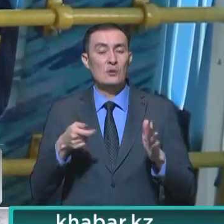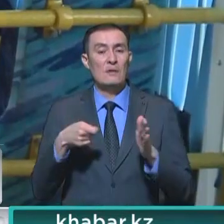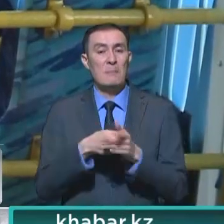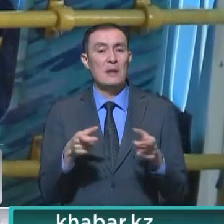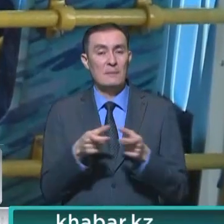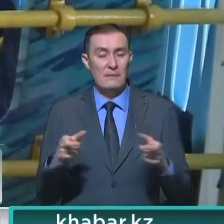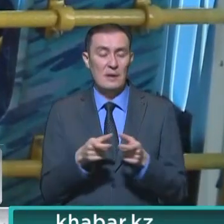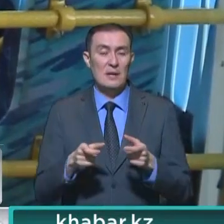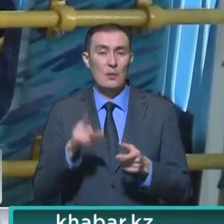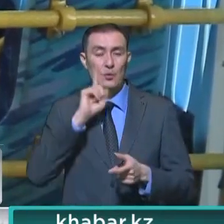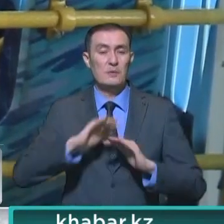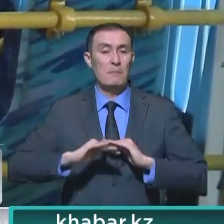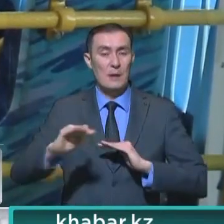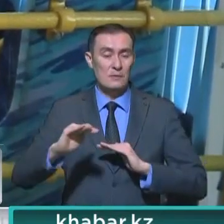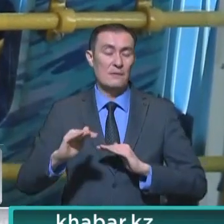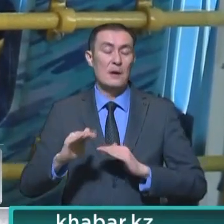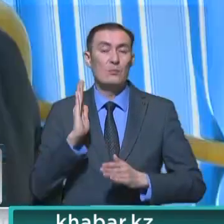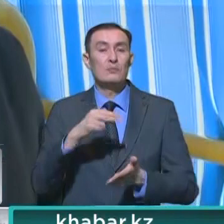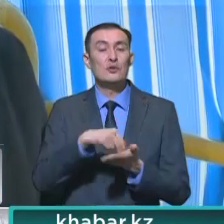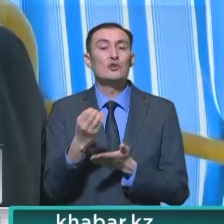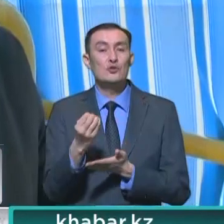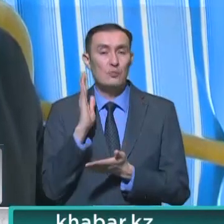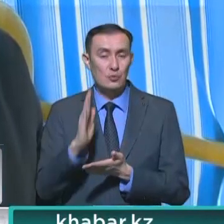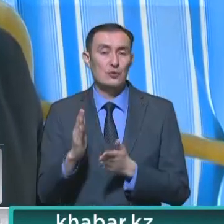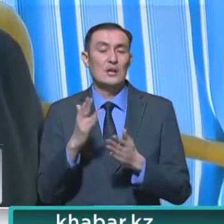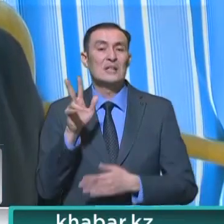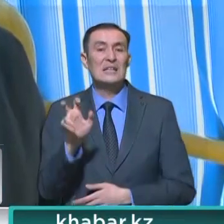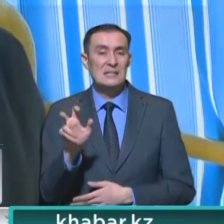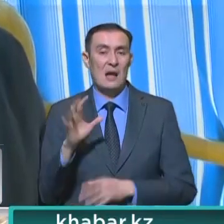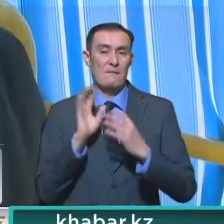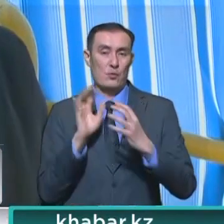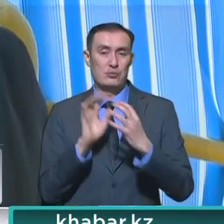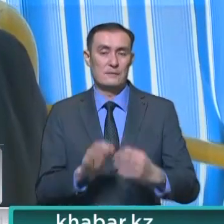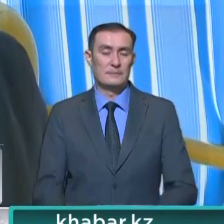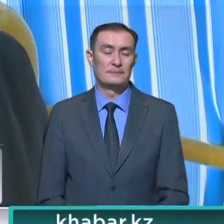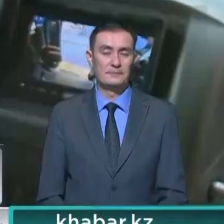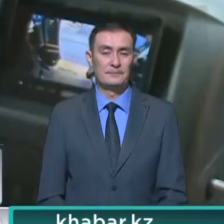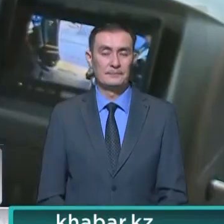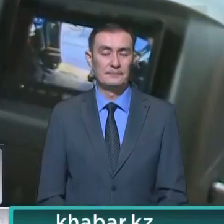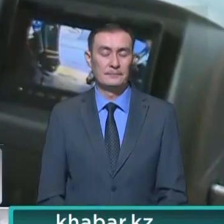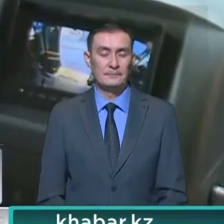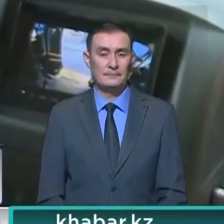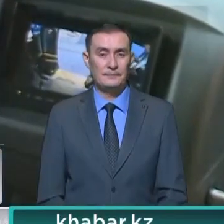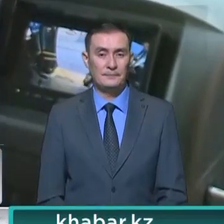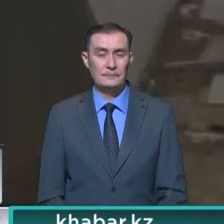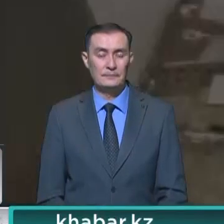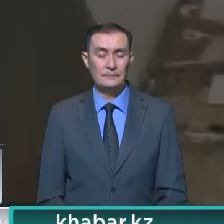и пандусами. До конца года в автопарке планируют приобрести еще 300 автобусов.